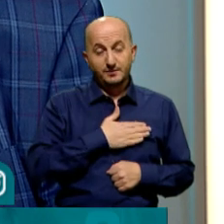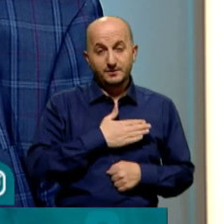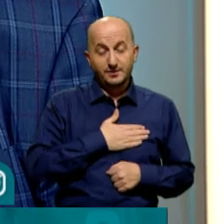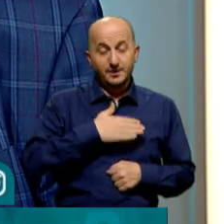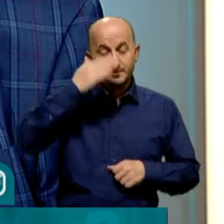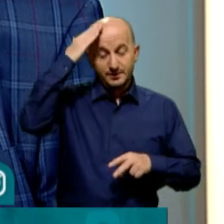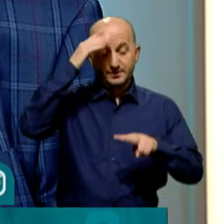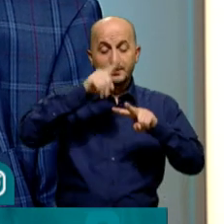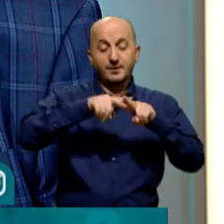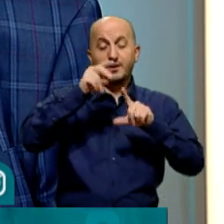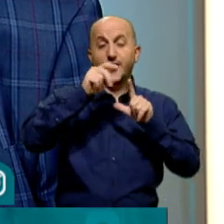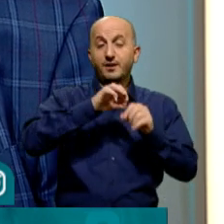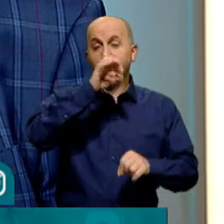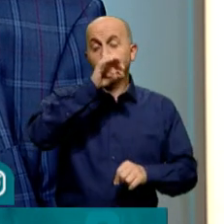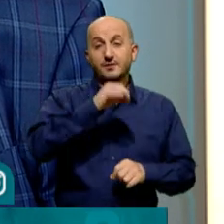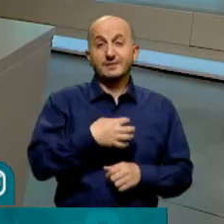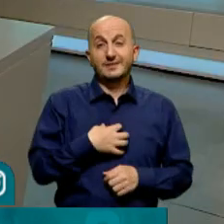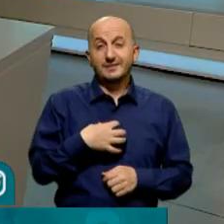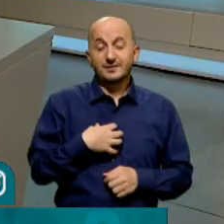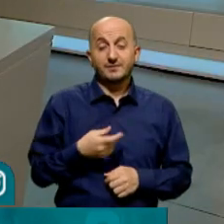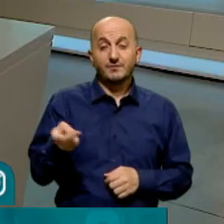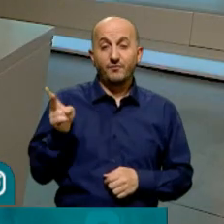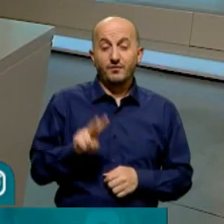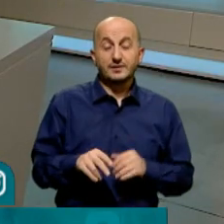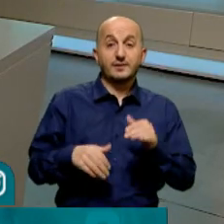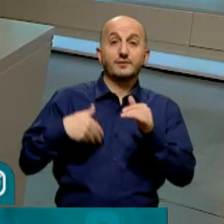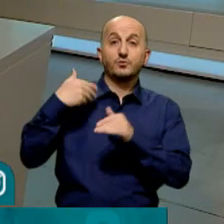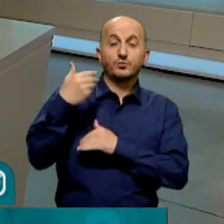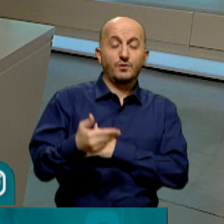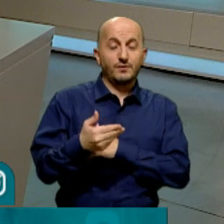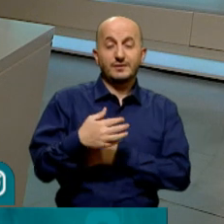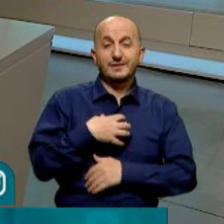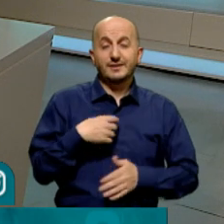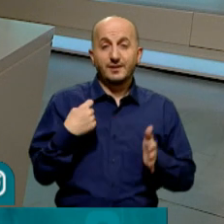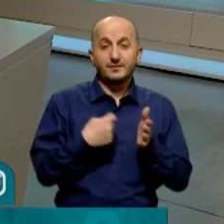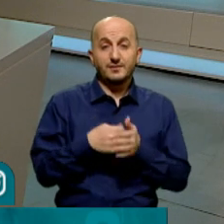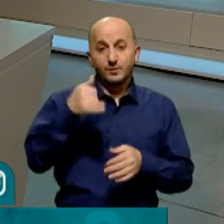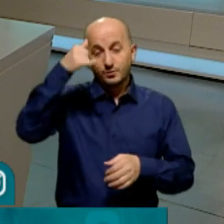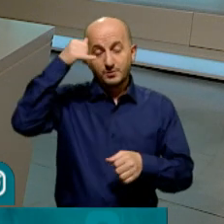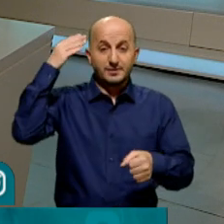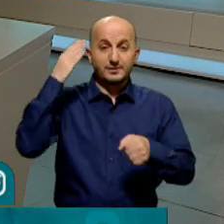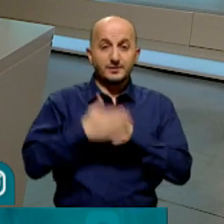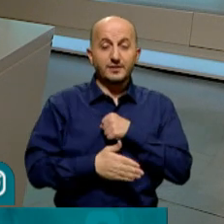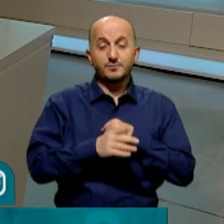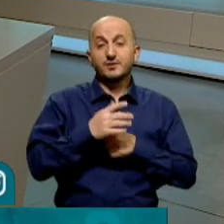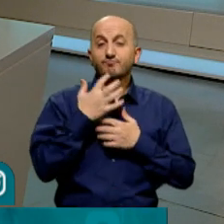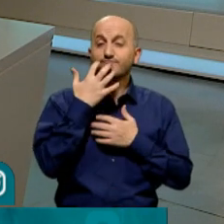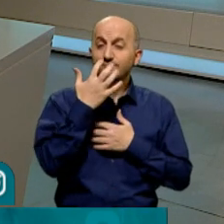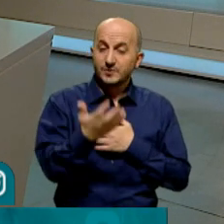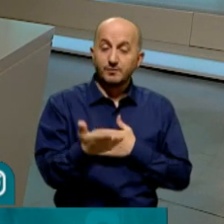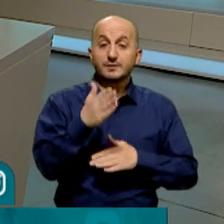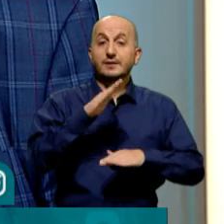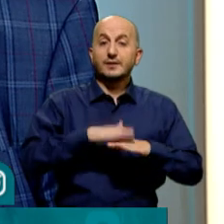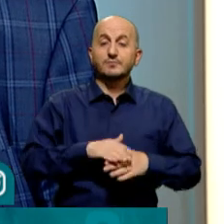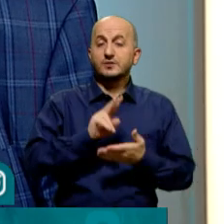Ali radıyallahu anh'a kendisi vefat ettikten sonra kendi adına kurban kesmesini tavsiye etmiştir,